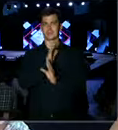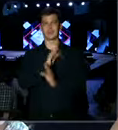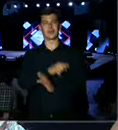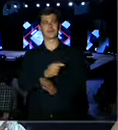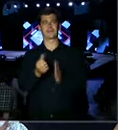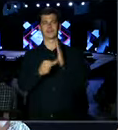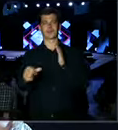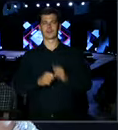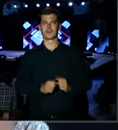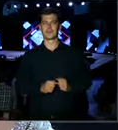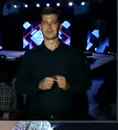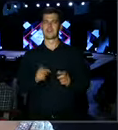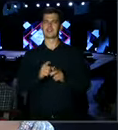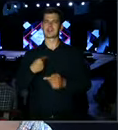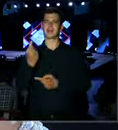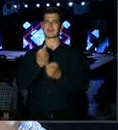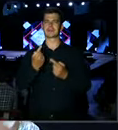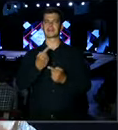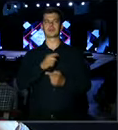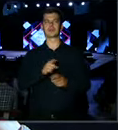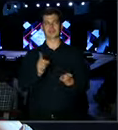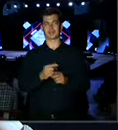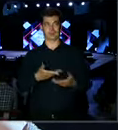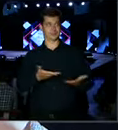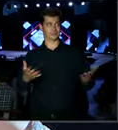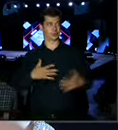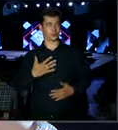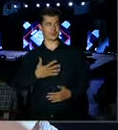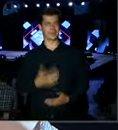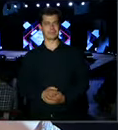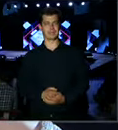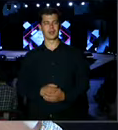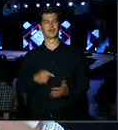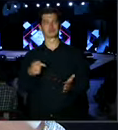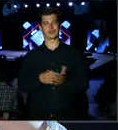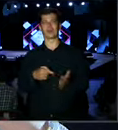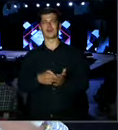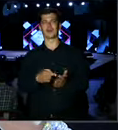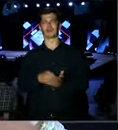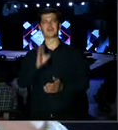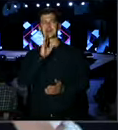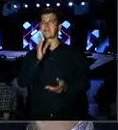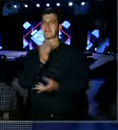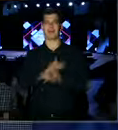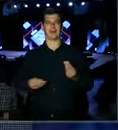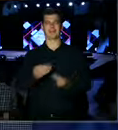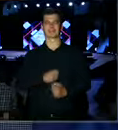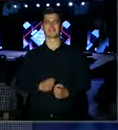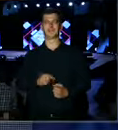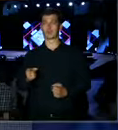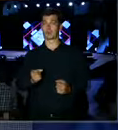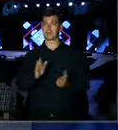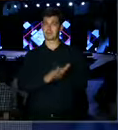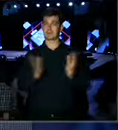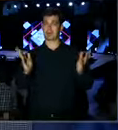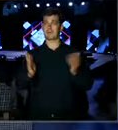wyjątkową i myślę, że Państwo właśnie też to odczuwacie i to jest coś magicznego. I drodzy Państwo, wielkie